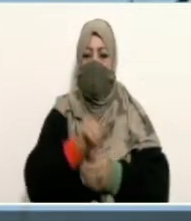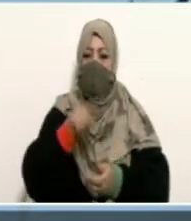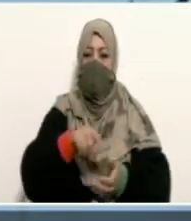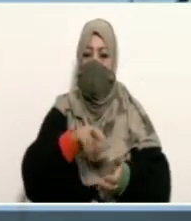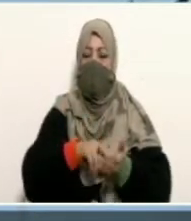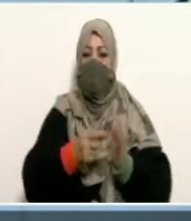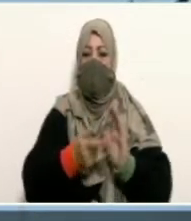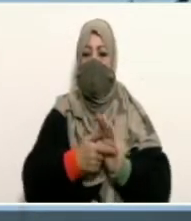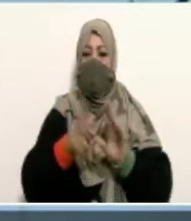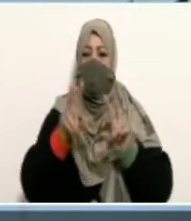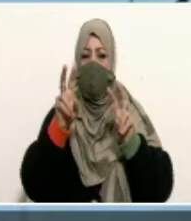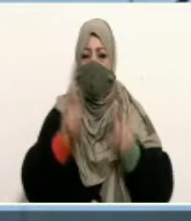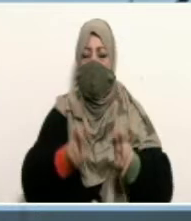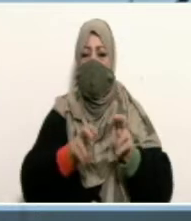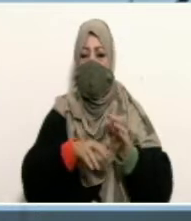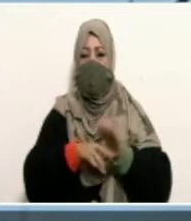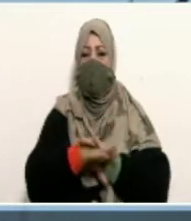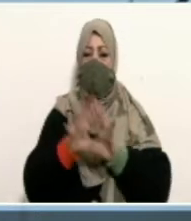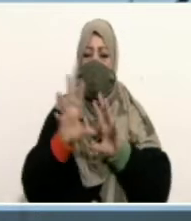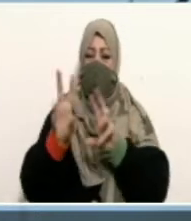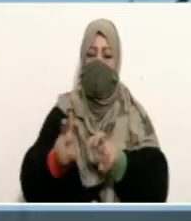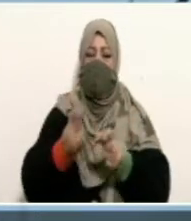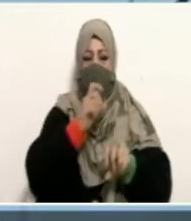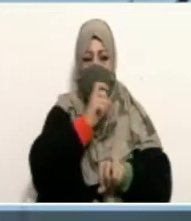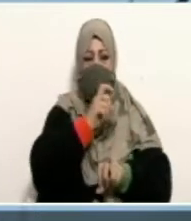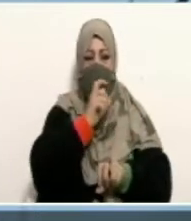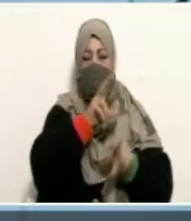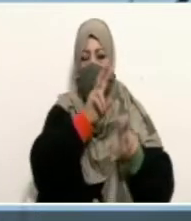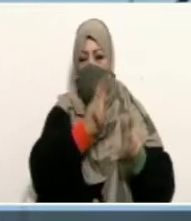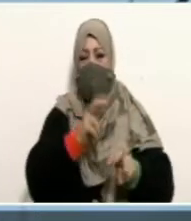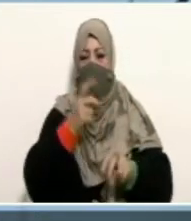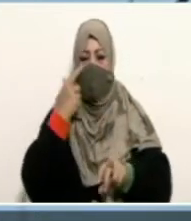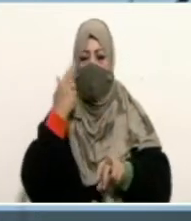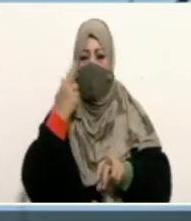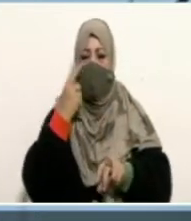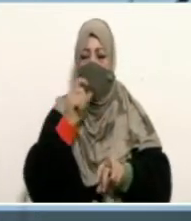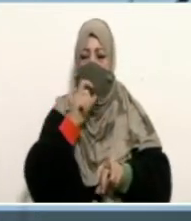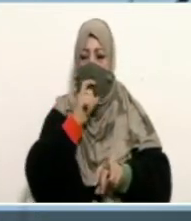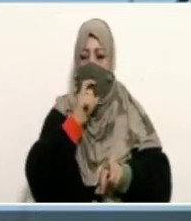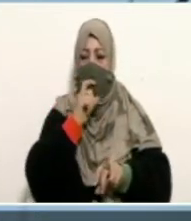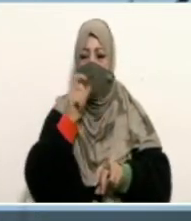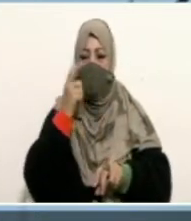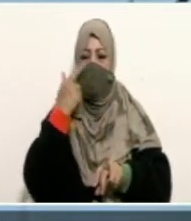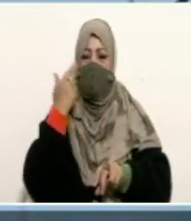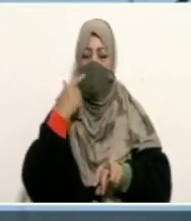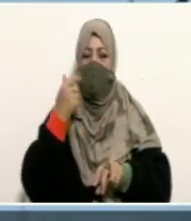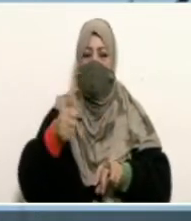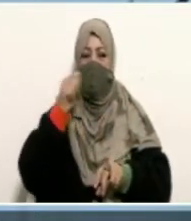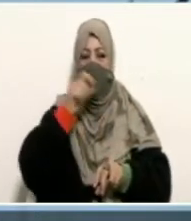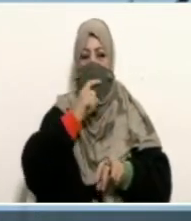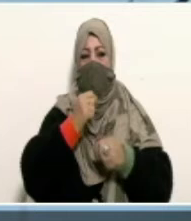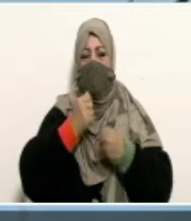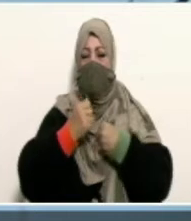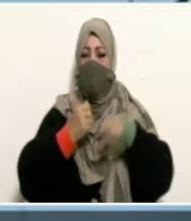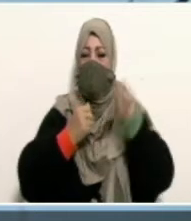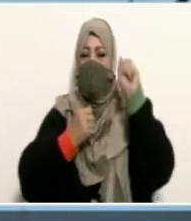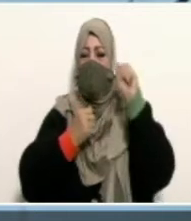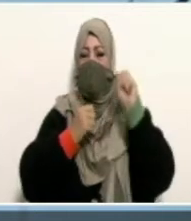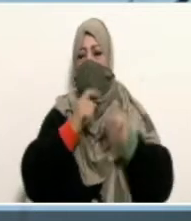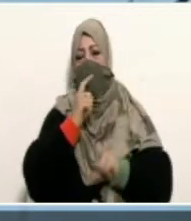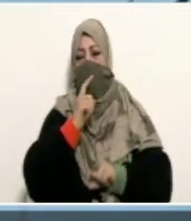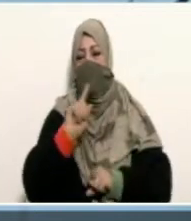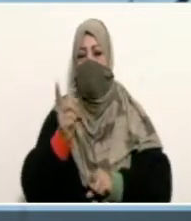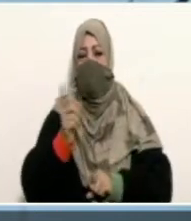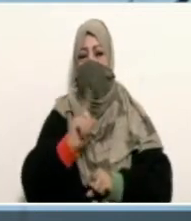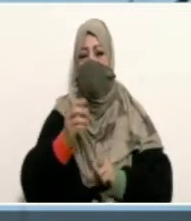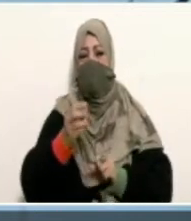البنات أو هو في الواقع على الذكور دون الإناث، وإخراج البنات من الحبس معناه أن هذا المال أو في غالبا ما يكون عقار